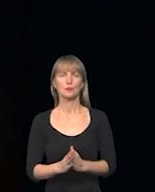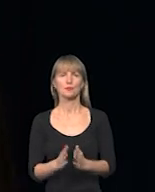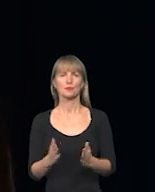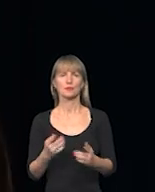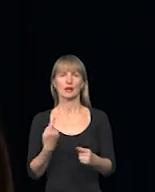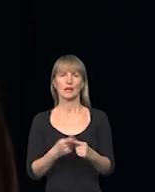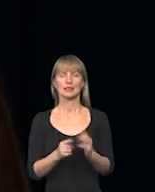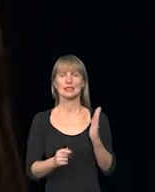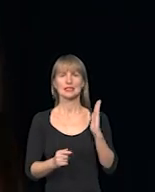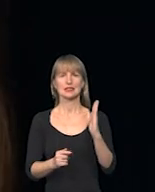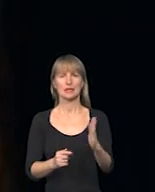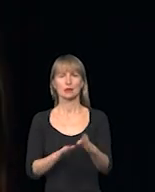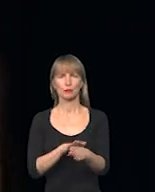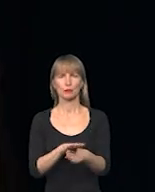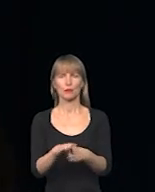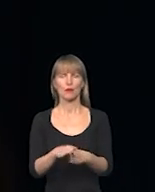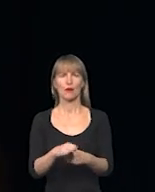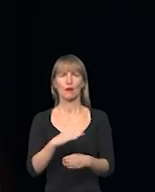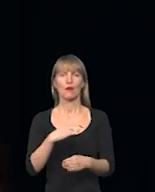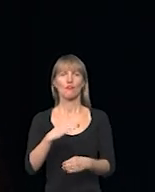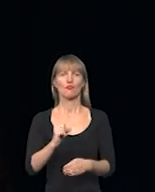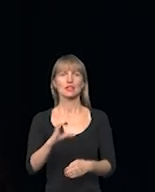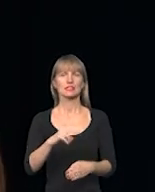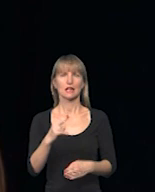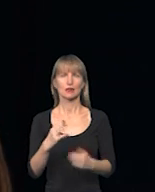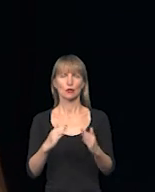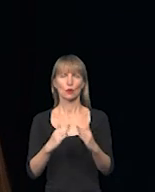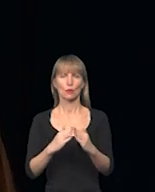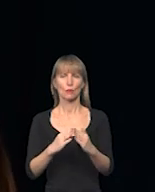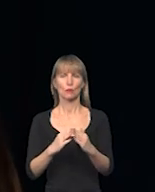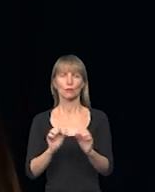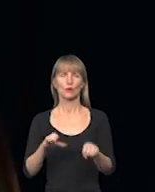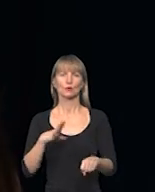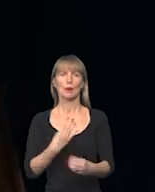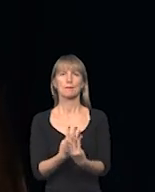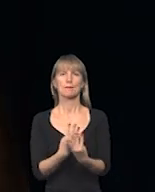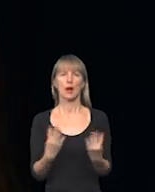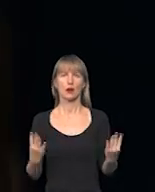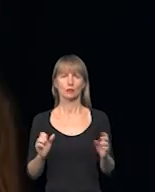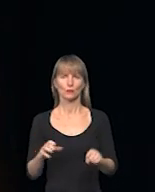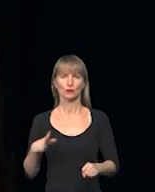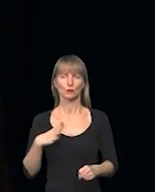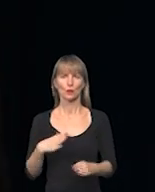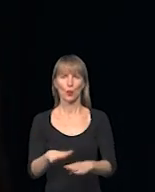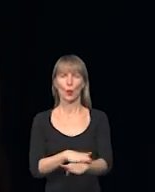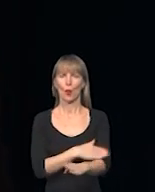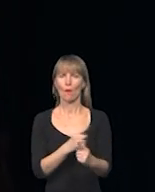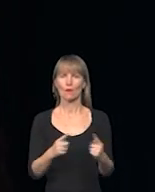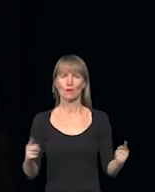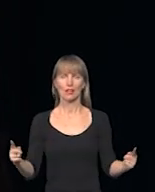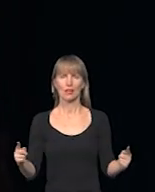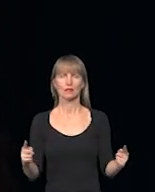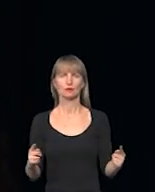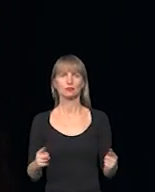стіна, ціла стіна. Тобто фасад будинку, паркан, можливо, це може бути довгий, як